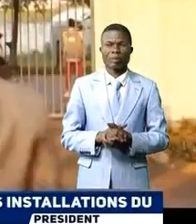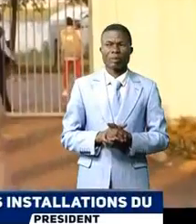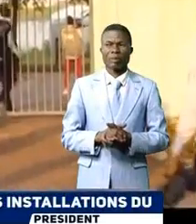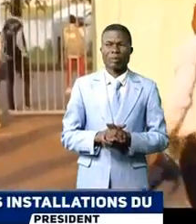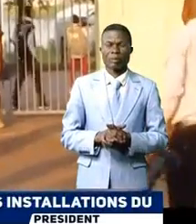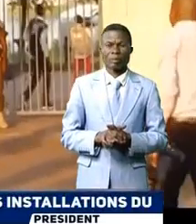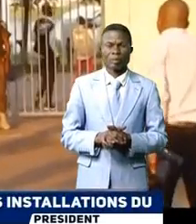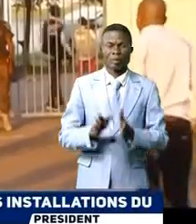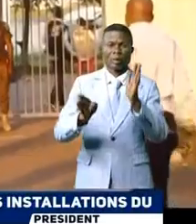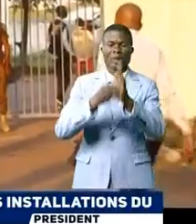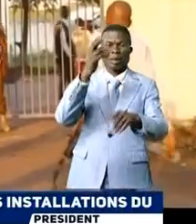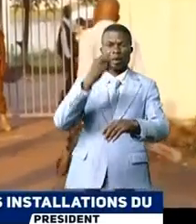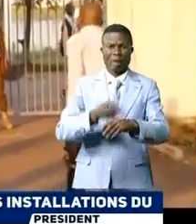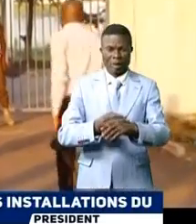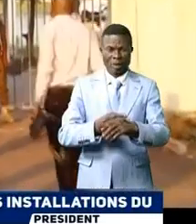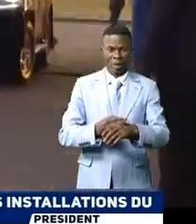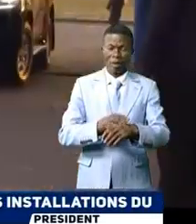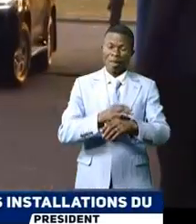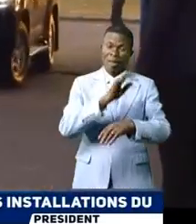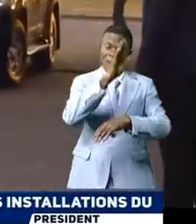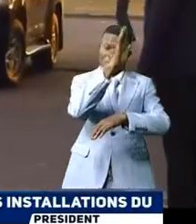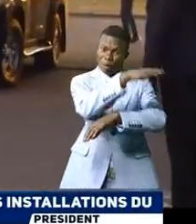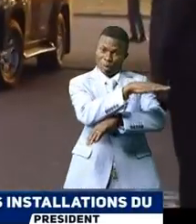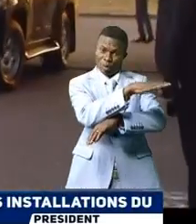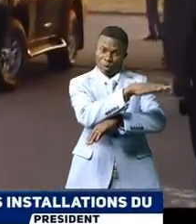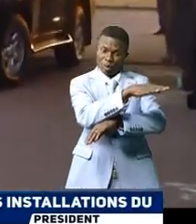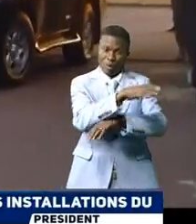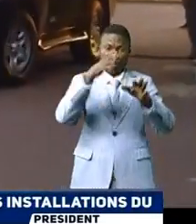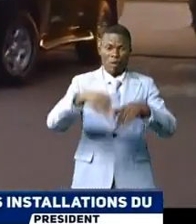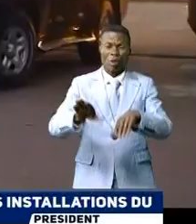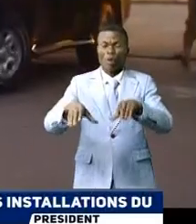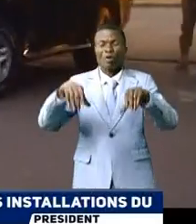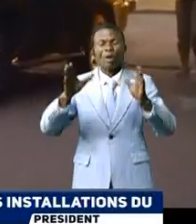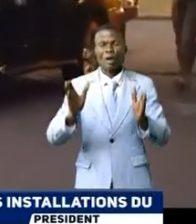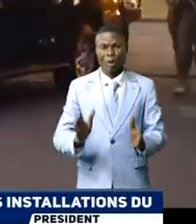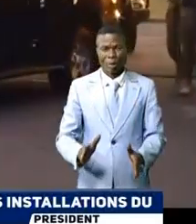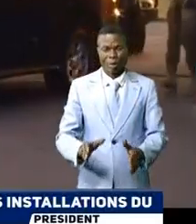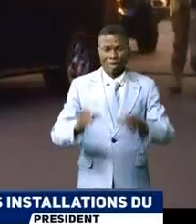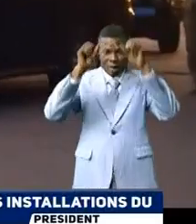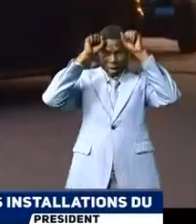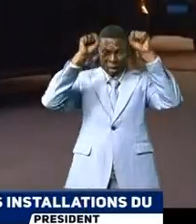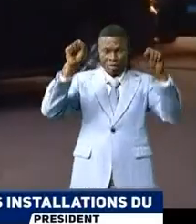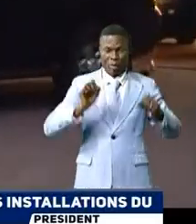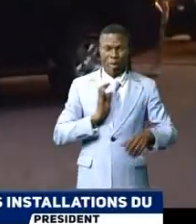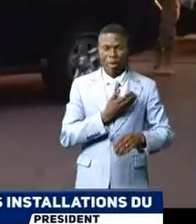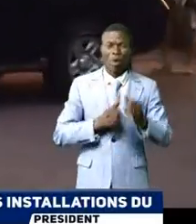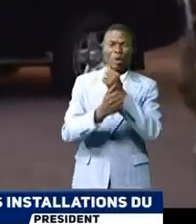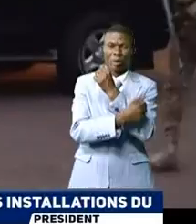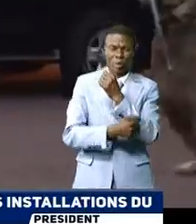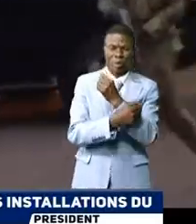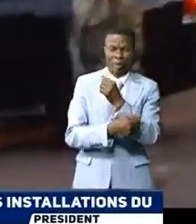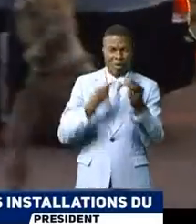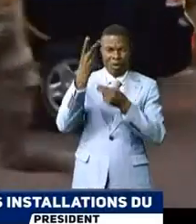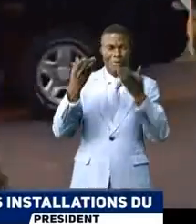Commencé vers 14h, c'est au coucher du soleil, au bord du majestueux fleuve Congo, que le président de la République a